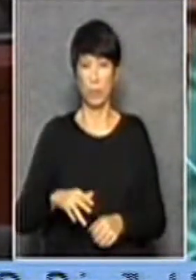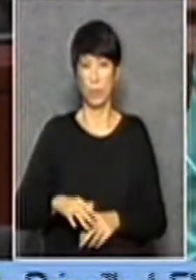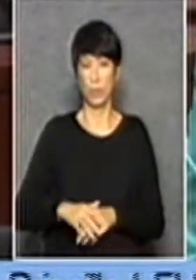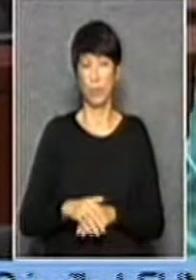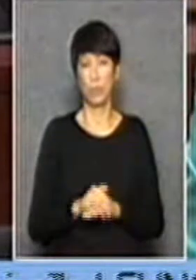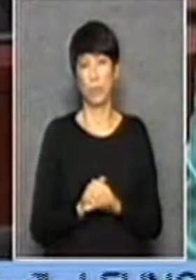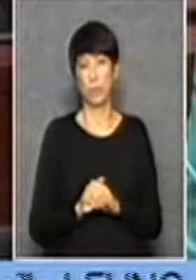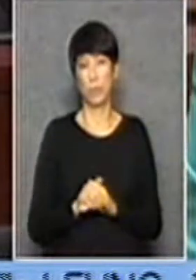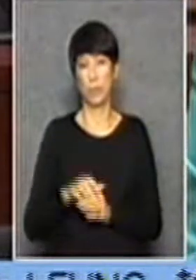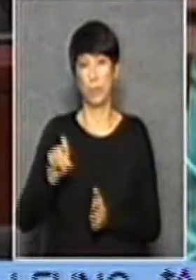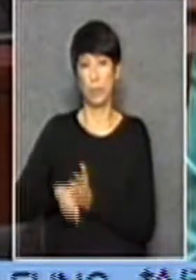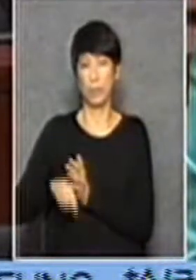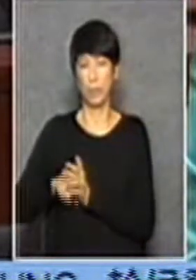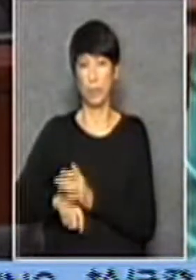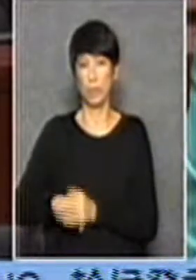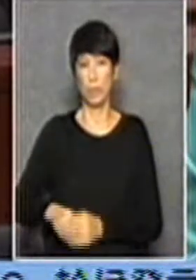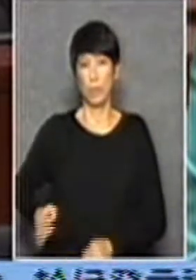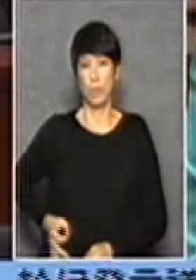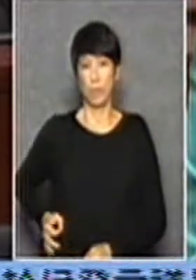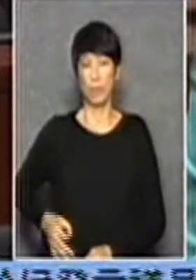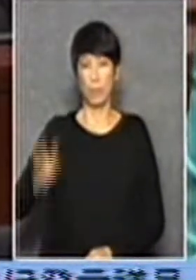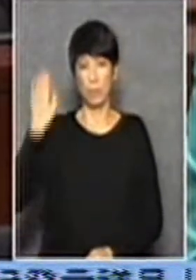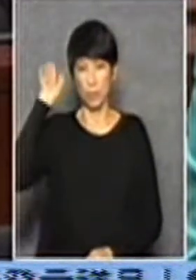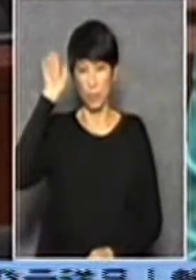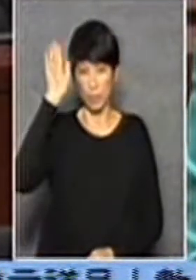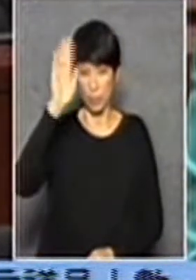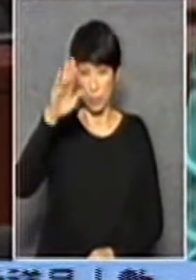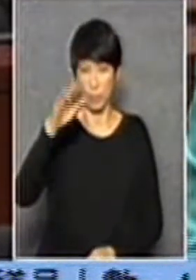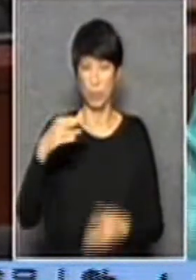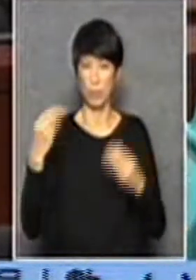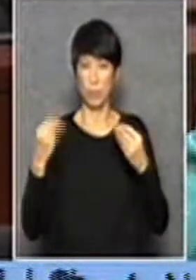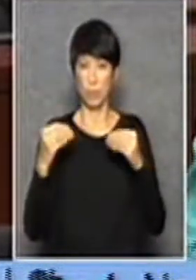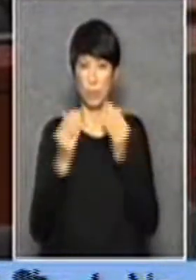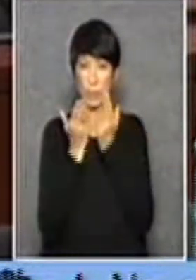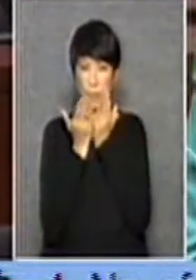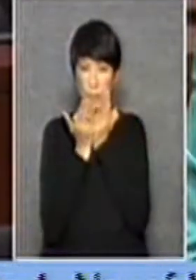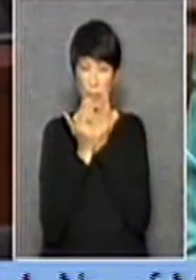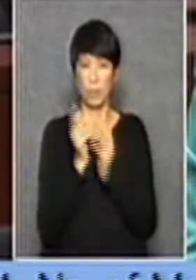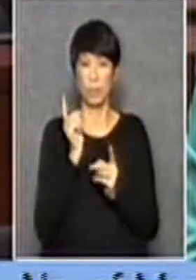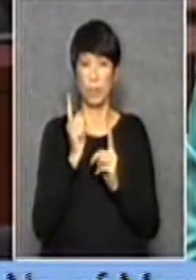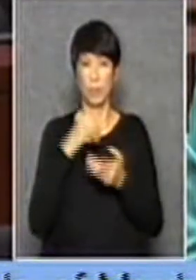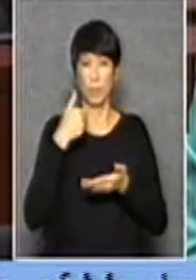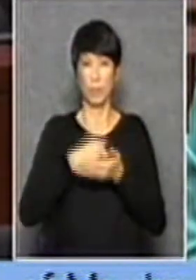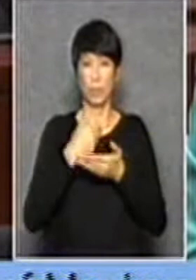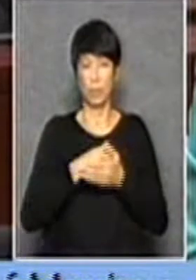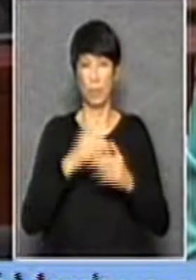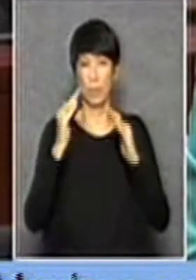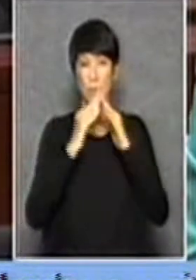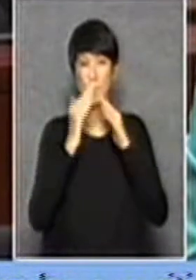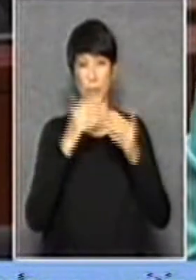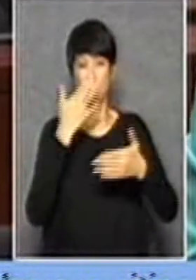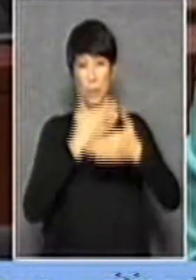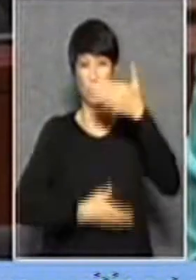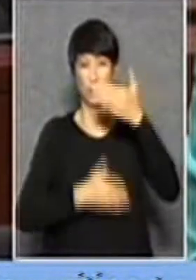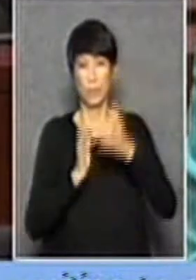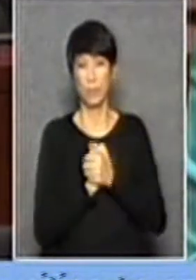險，以支付他日後可能面對的教育費，甚至買樓的首期。